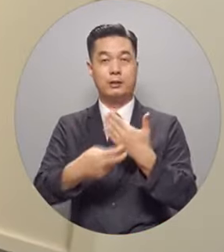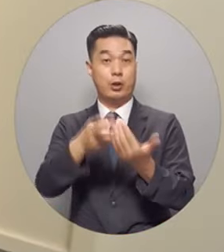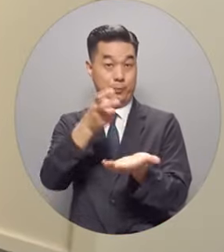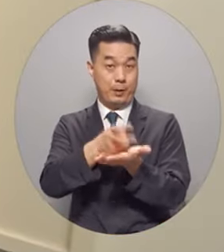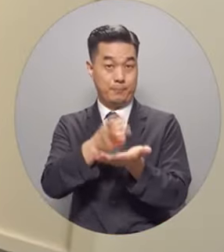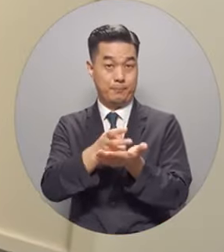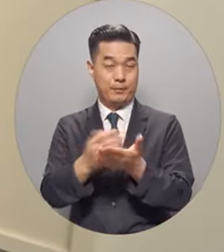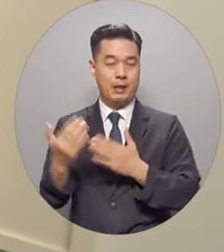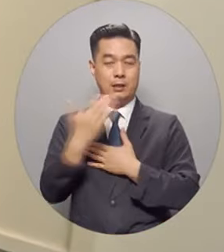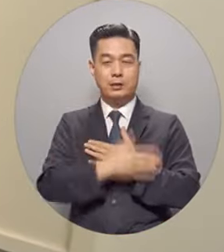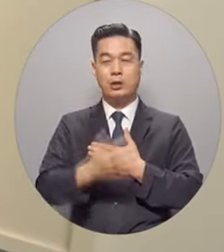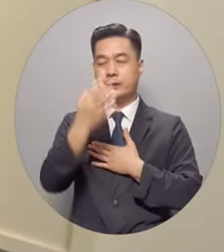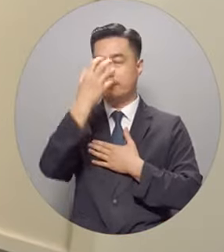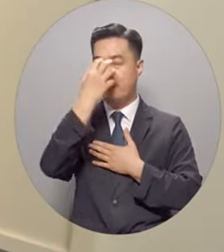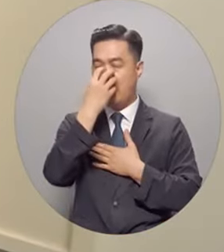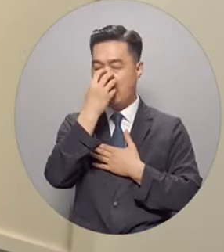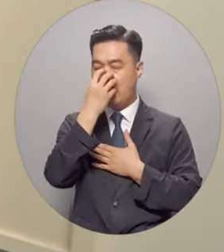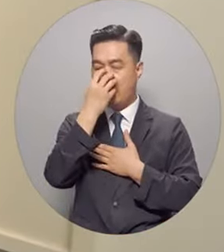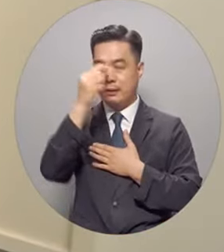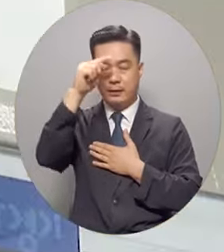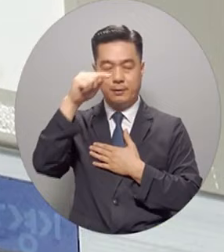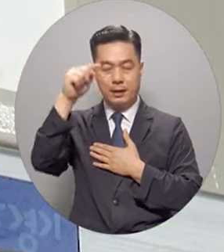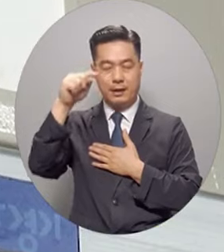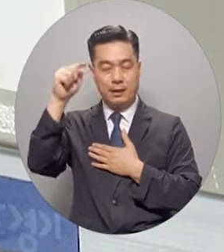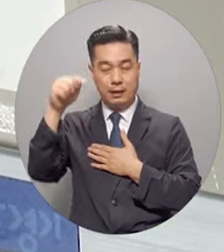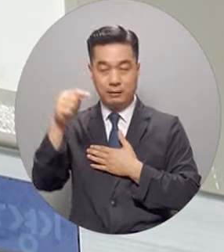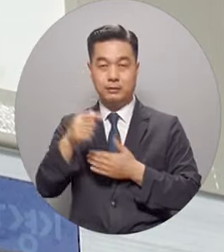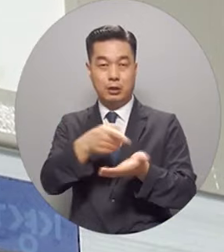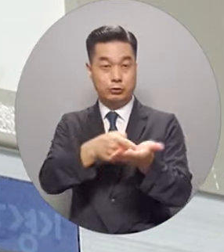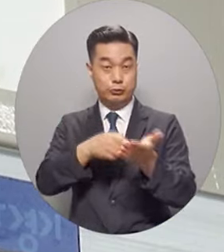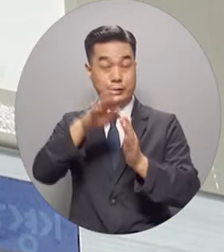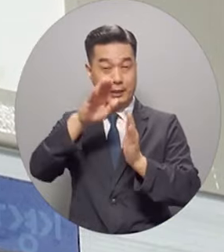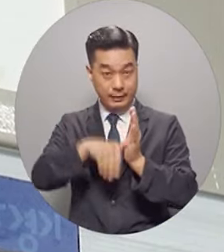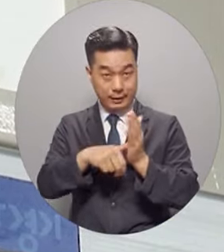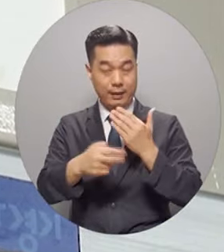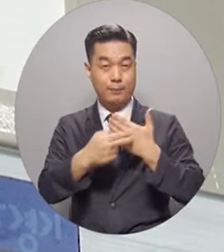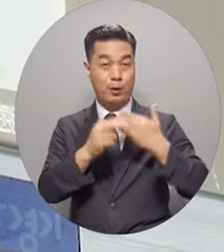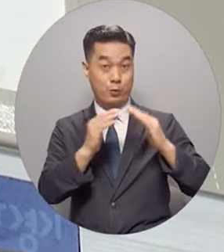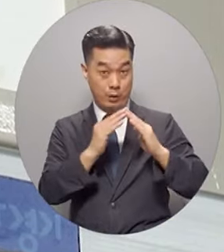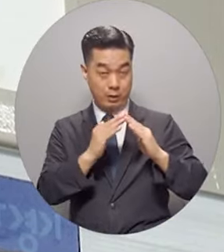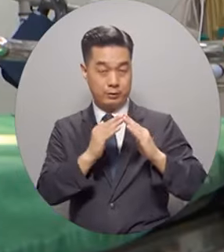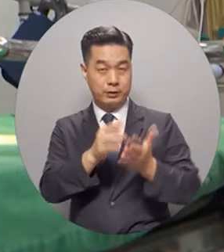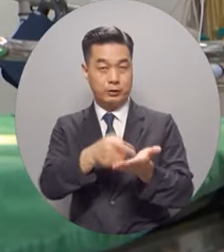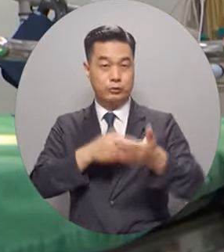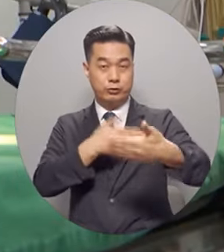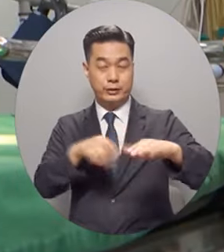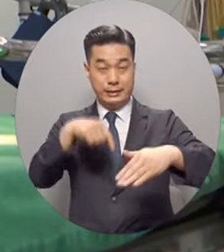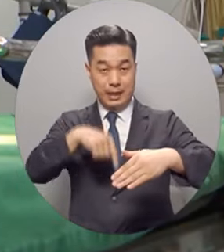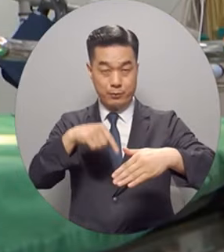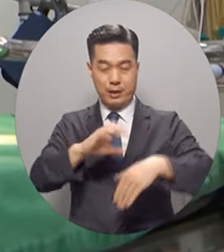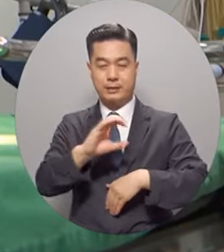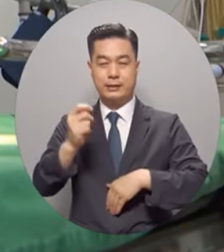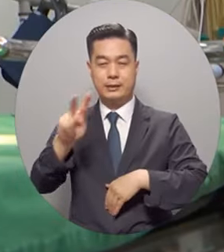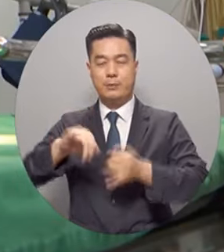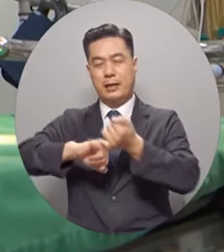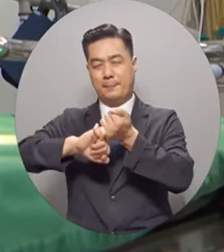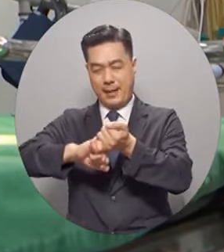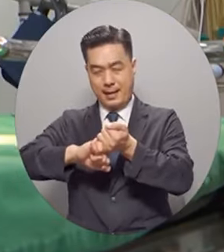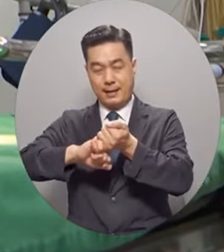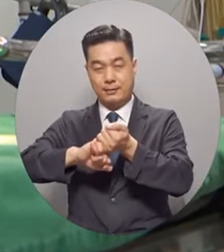전신마취 등 환자가 의식이 없는 상태에서 수술을 하는 병원의 경우 수술실 내부에 CCTV 반드시